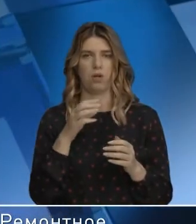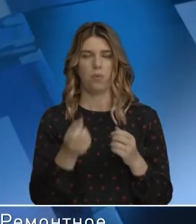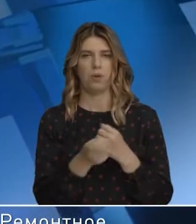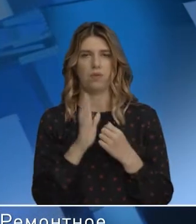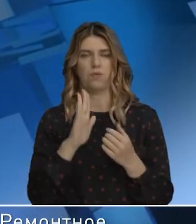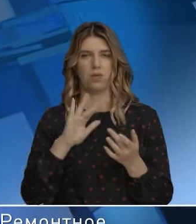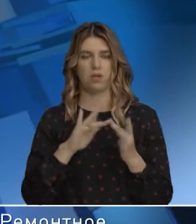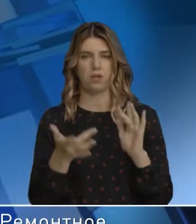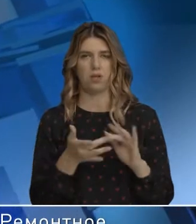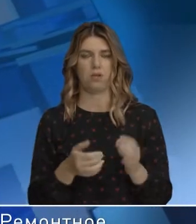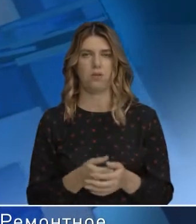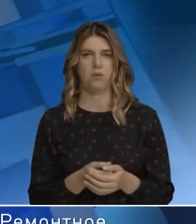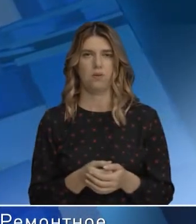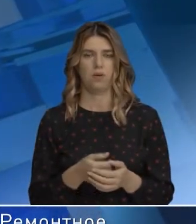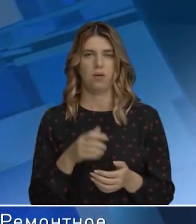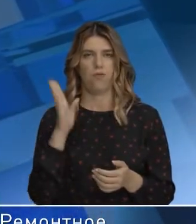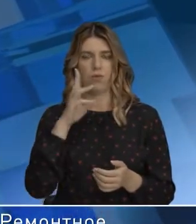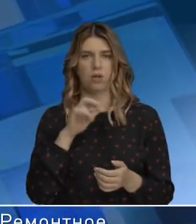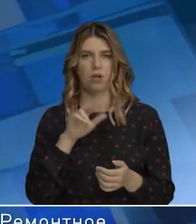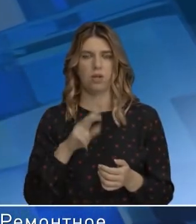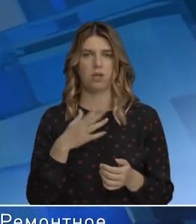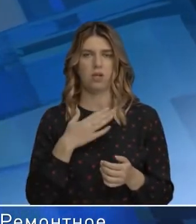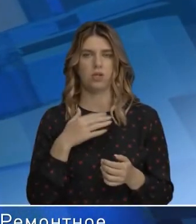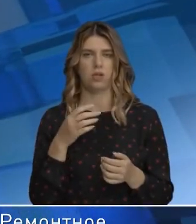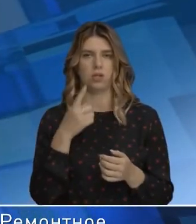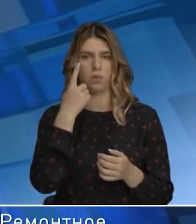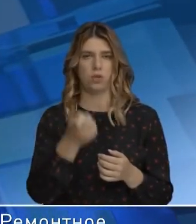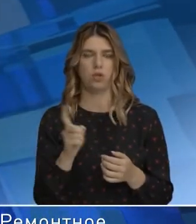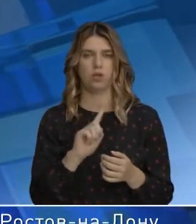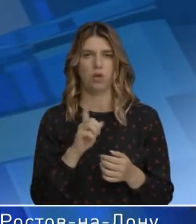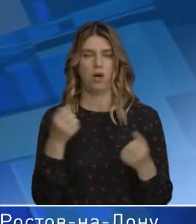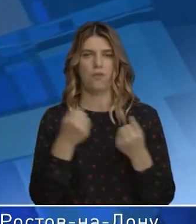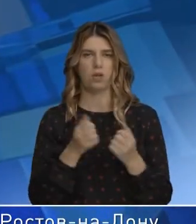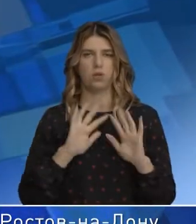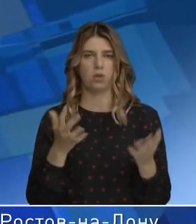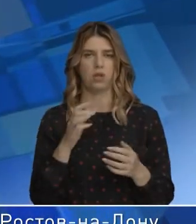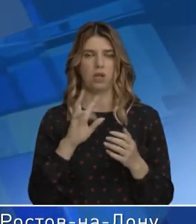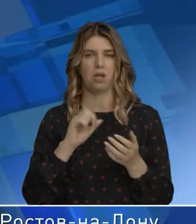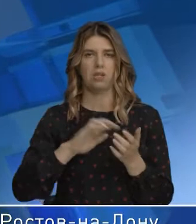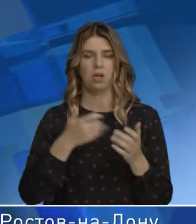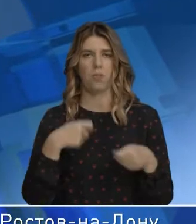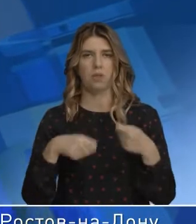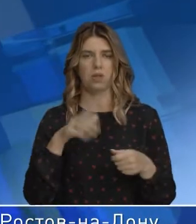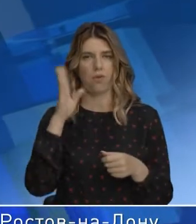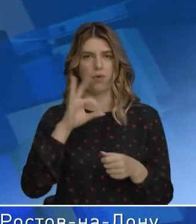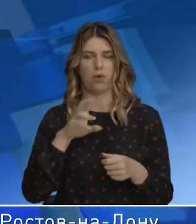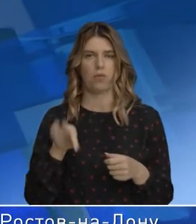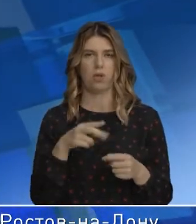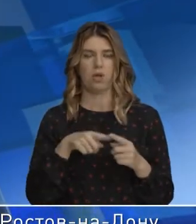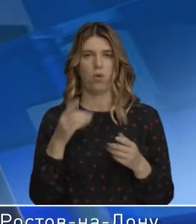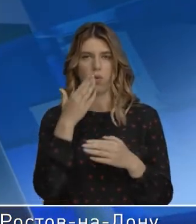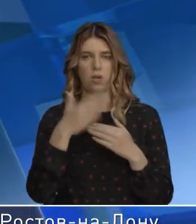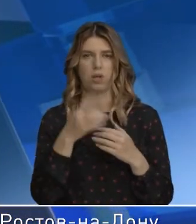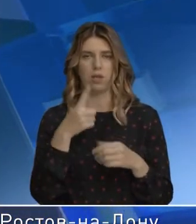появились в городских группах в соцсетях. В водоканале нашему телеканалу сообщили, что авария произошла на стеклопластиковом водоводе